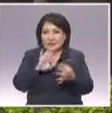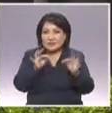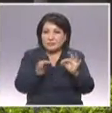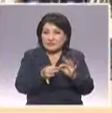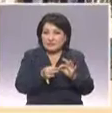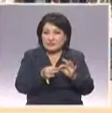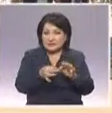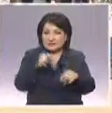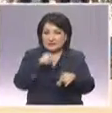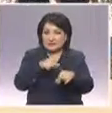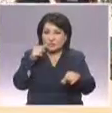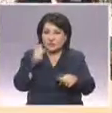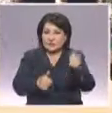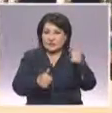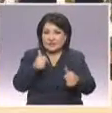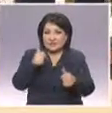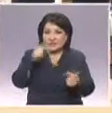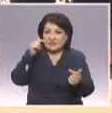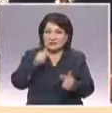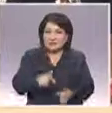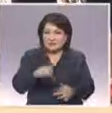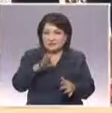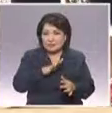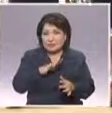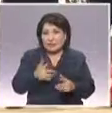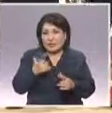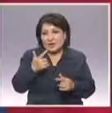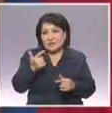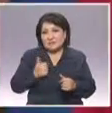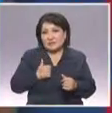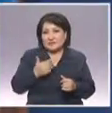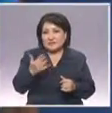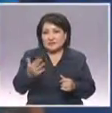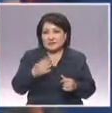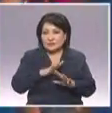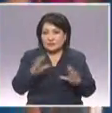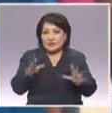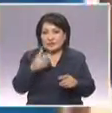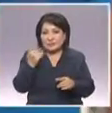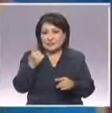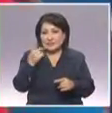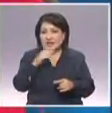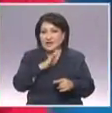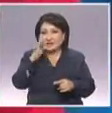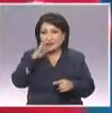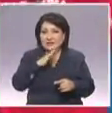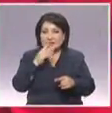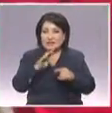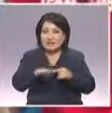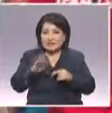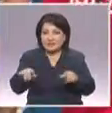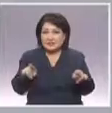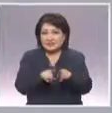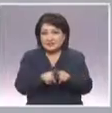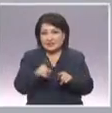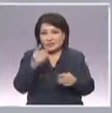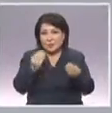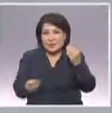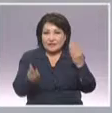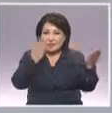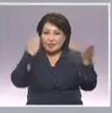тұр. Жарыста қарсыласым ғой деп мен-менсігенді көрмейсіз. Барлығы бір атаның балаларындай ойнап күліп сервендеп